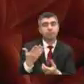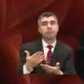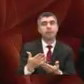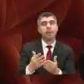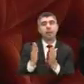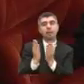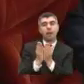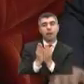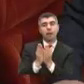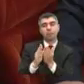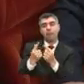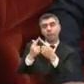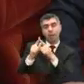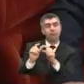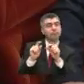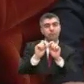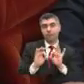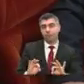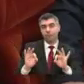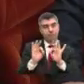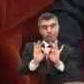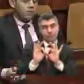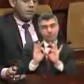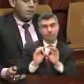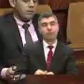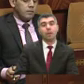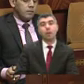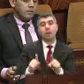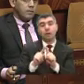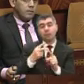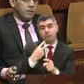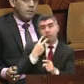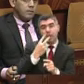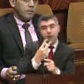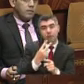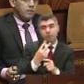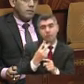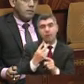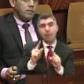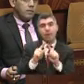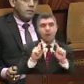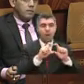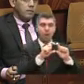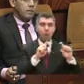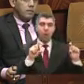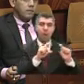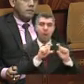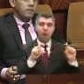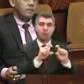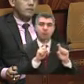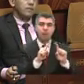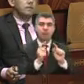أنه هناك نوع من التبضيع في المقررات الدراسية نلاحظه بتغيير العناوين ديال نفس المادة في نفس المدينة